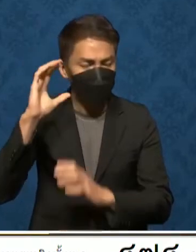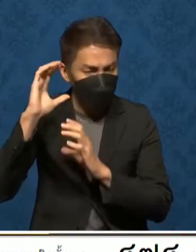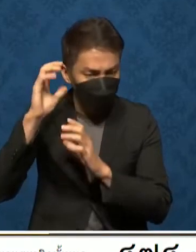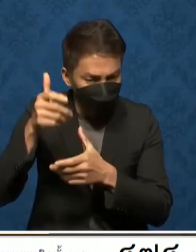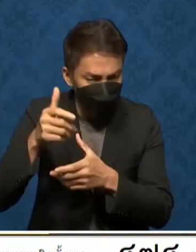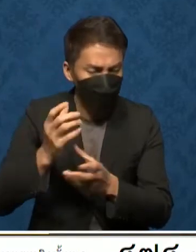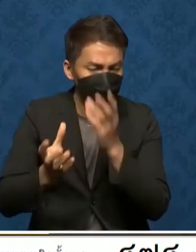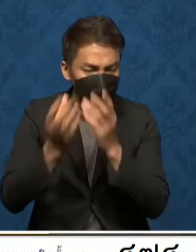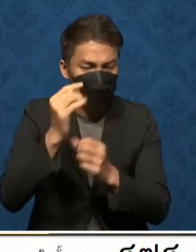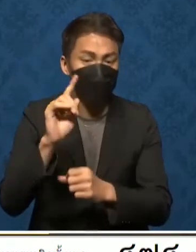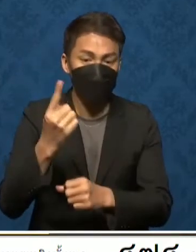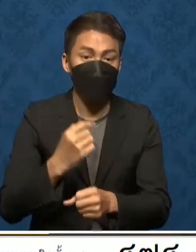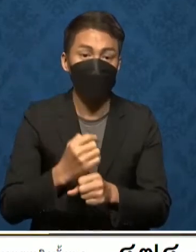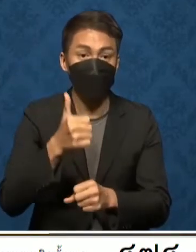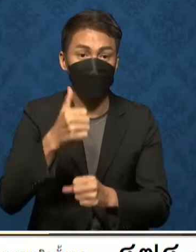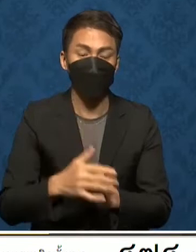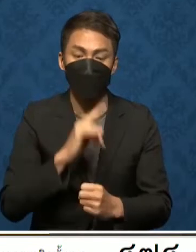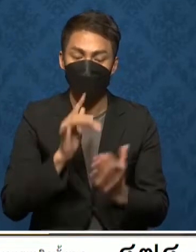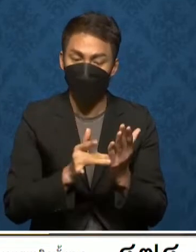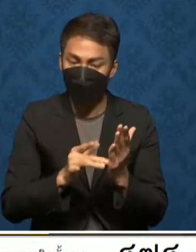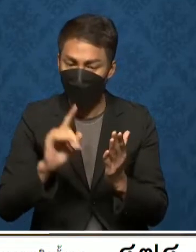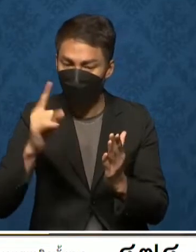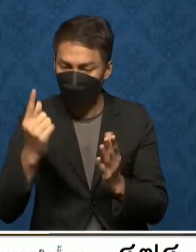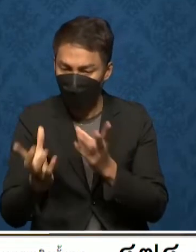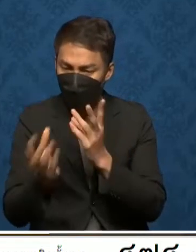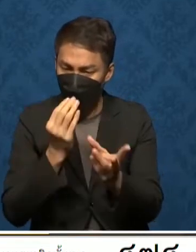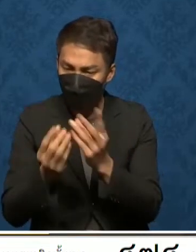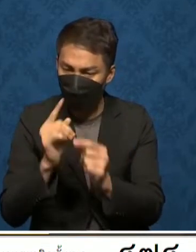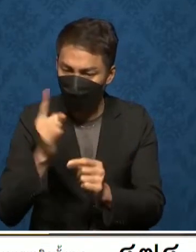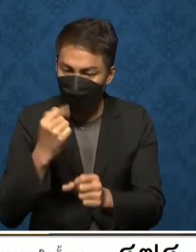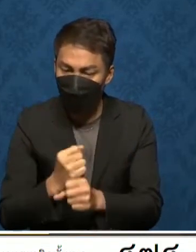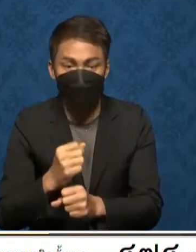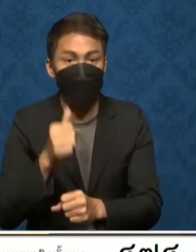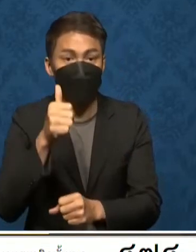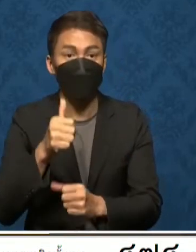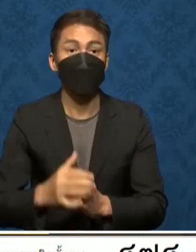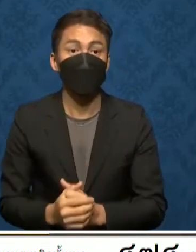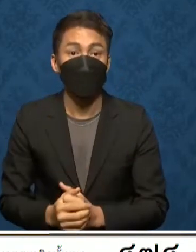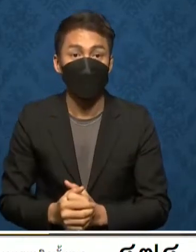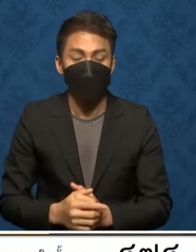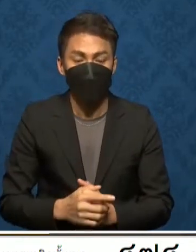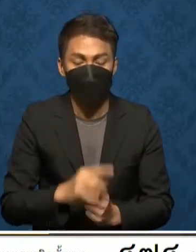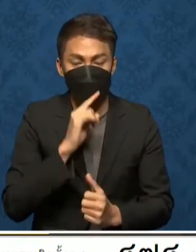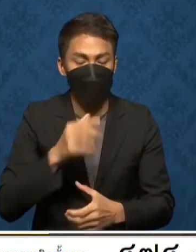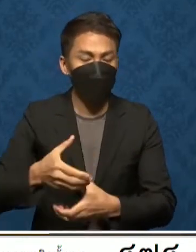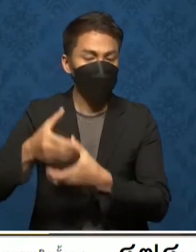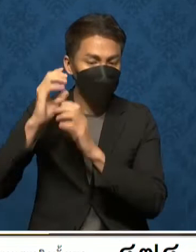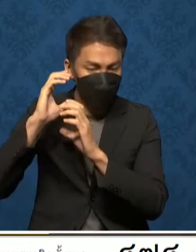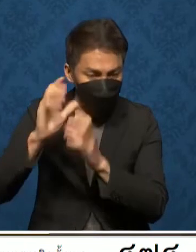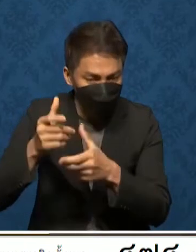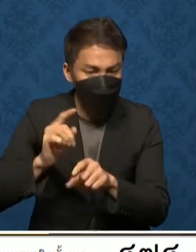หรือมีการปรับเปลี่ยนเทคโนโลยีใหม่เครื่องไม้เครื่องมือใหม่นะครับนะครับเพราะฉะนั้น upskill และ reskill นะ